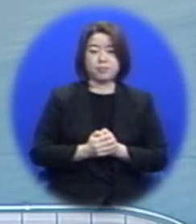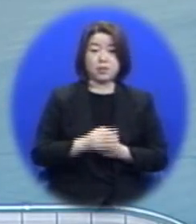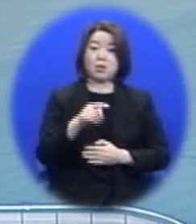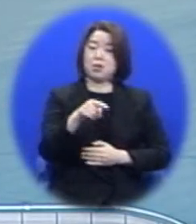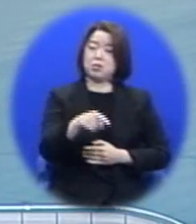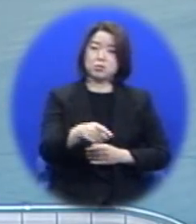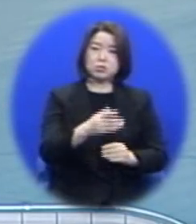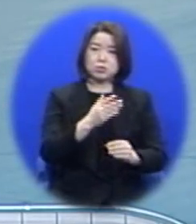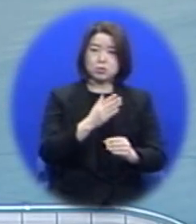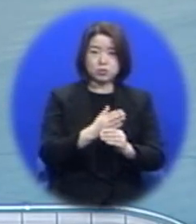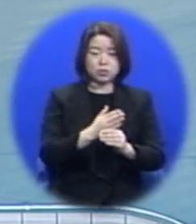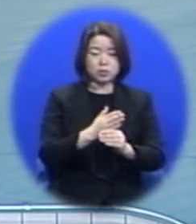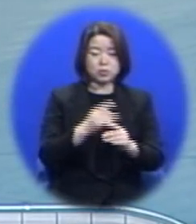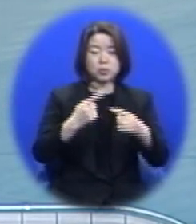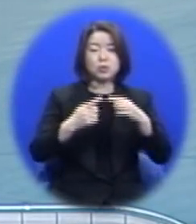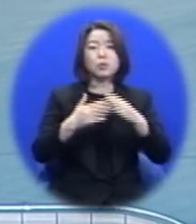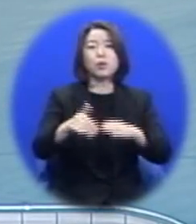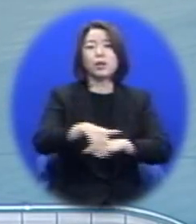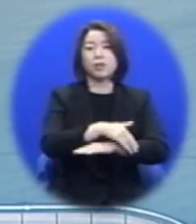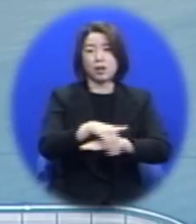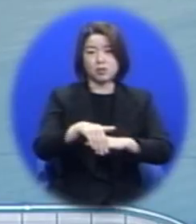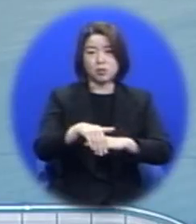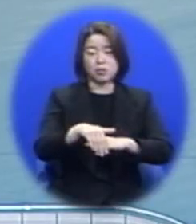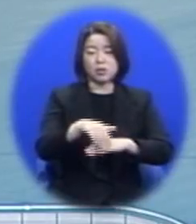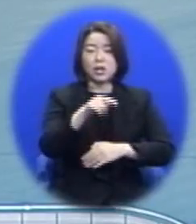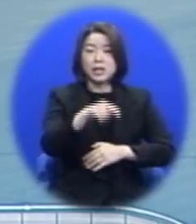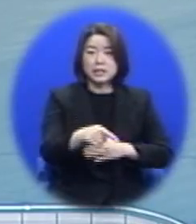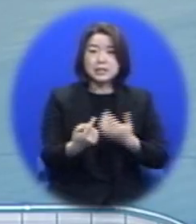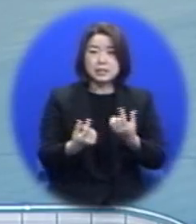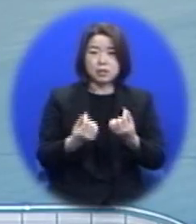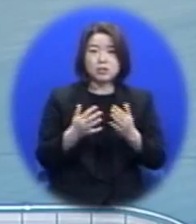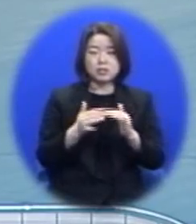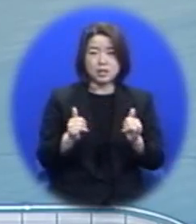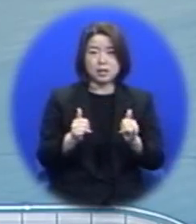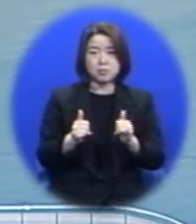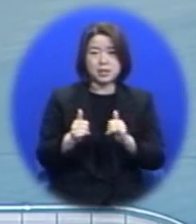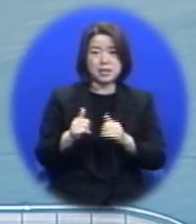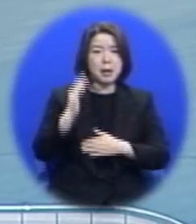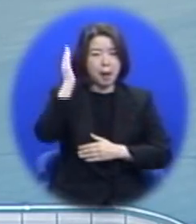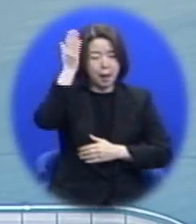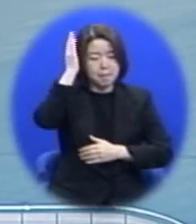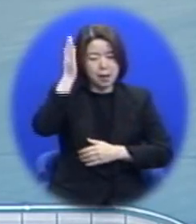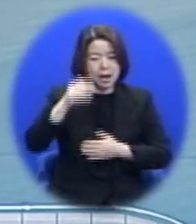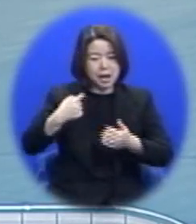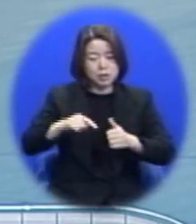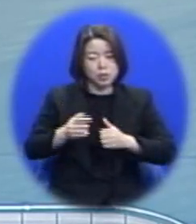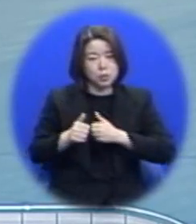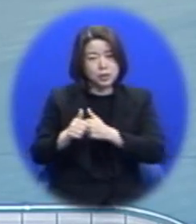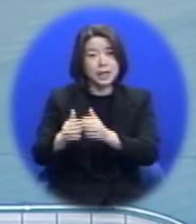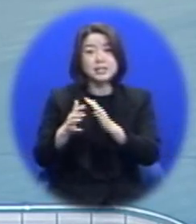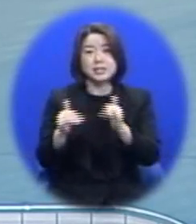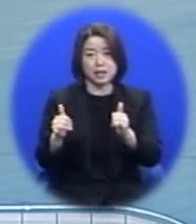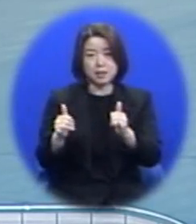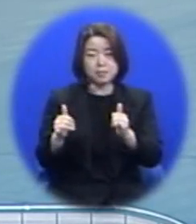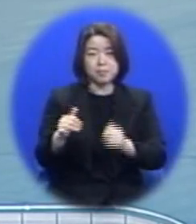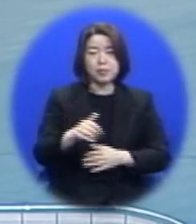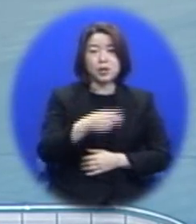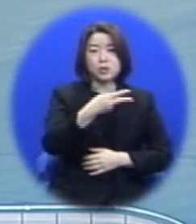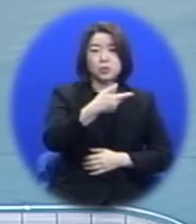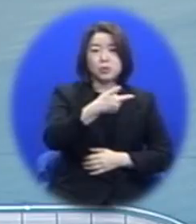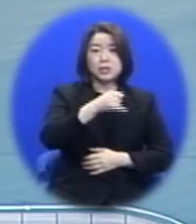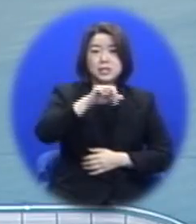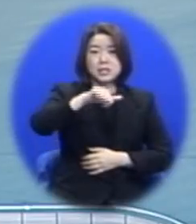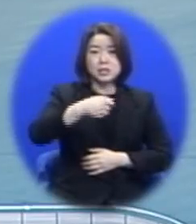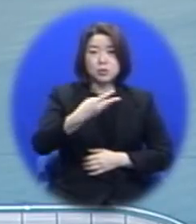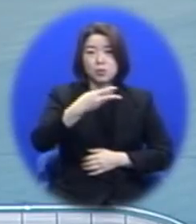그러면서도 교회를 다니는 사람, 이런 사람들이 발람의 교훈을 쫓는 사람, 또 니골라당이라고